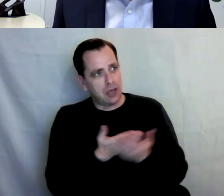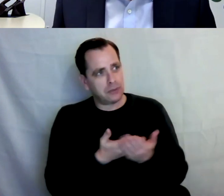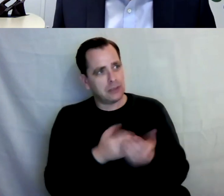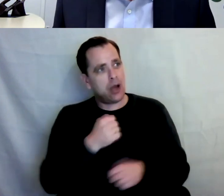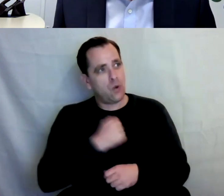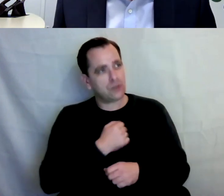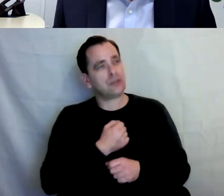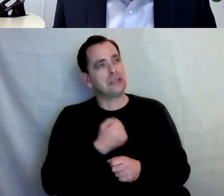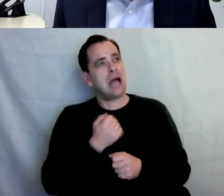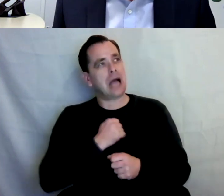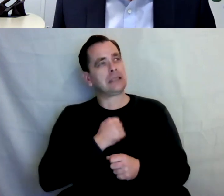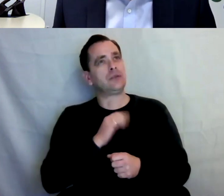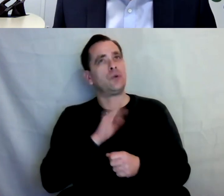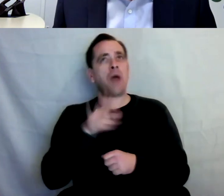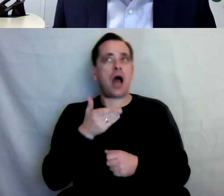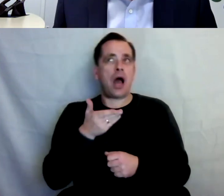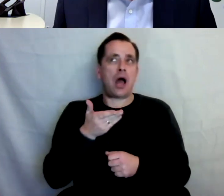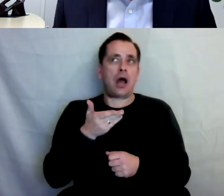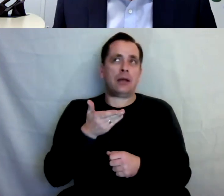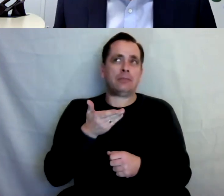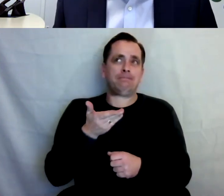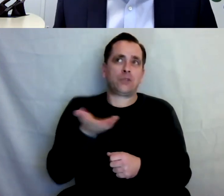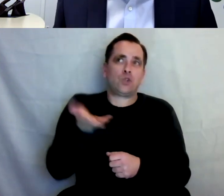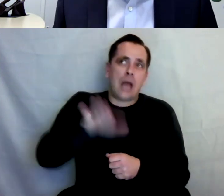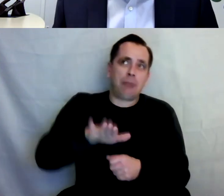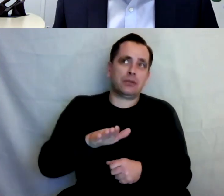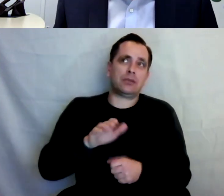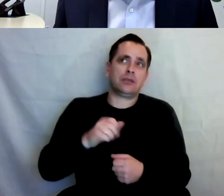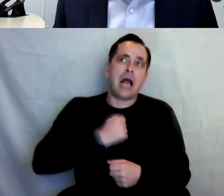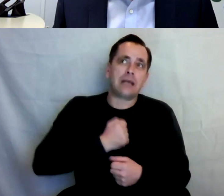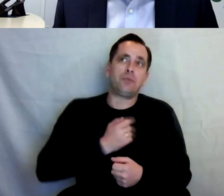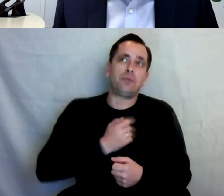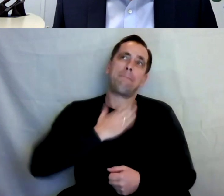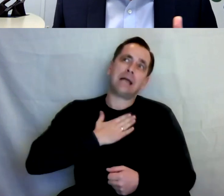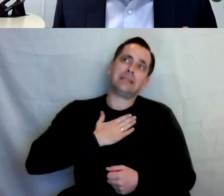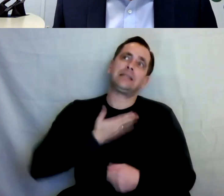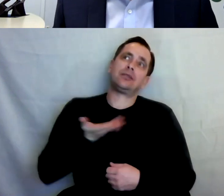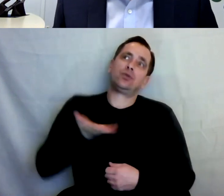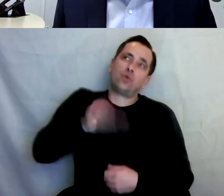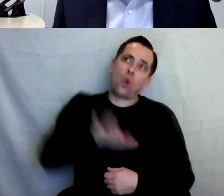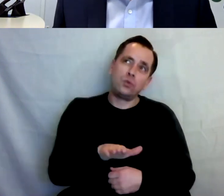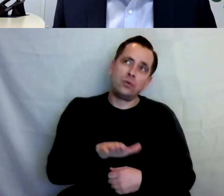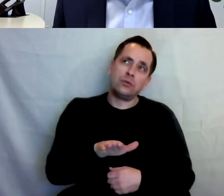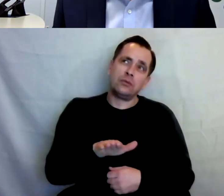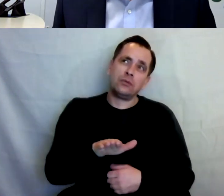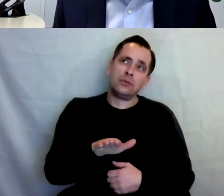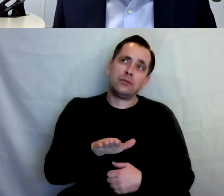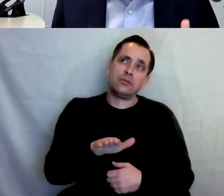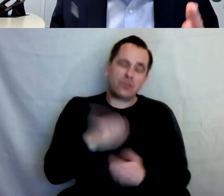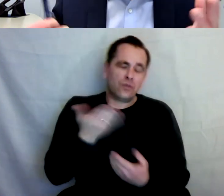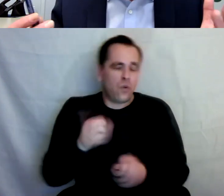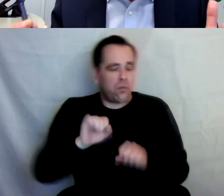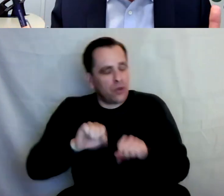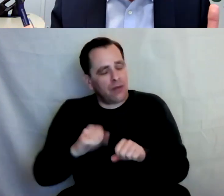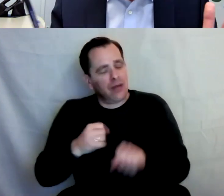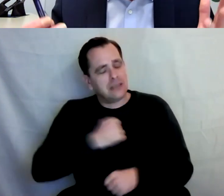dem eigenen Tod, die viel grundlegender ist, als wir es uns alle einräumen möchten? Und vielleicht ist es so, dass in anderen Kulturen, es